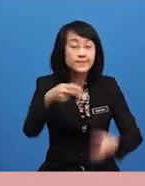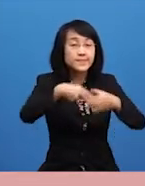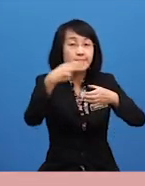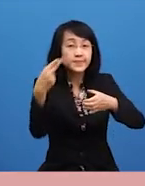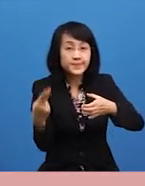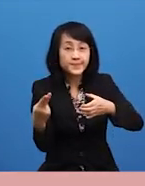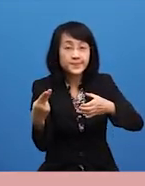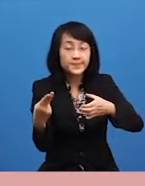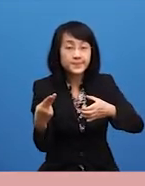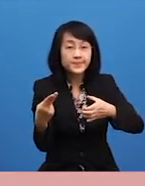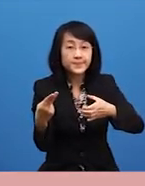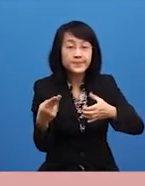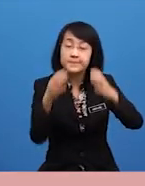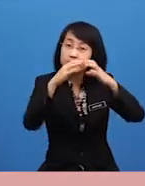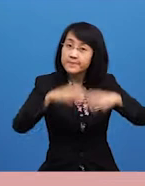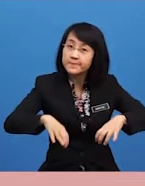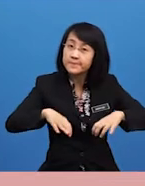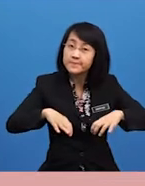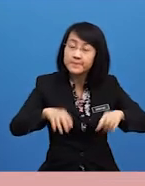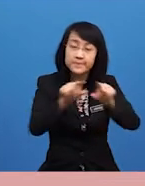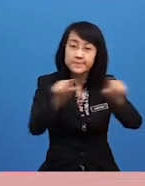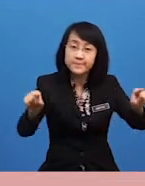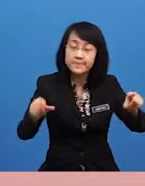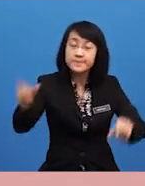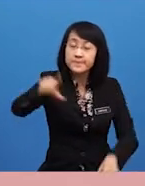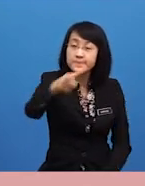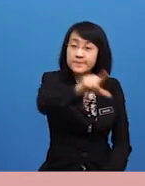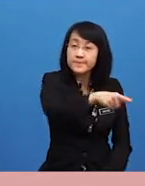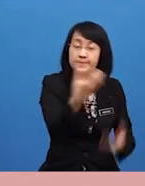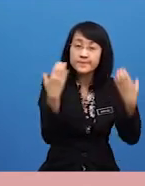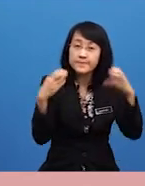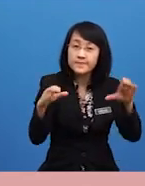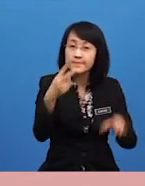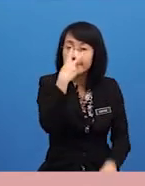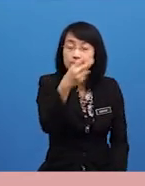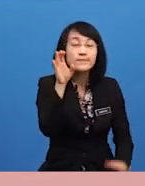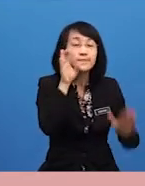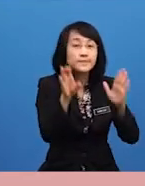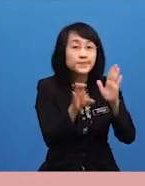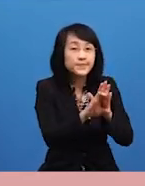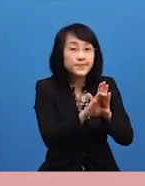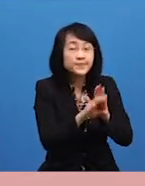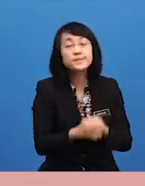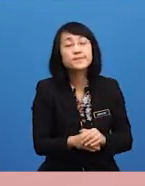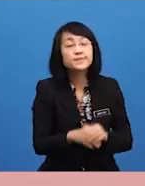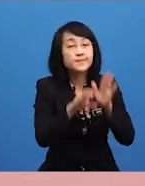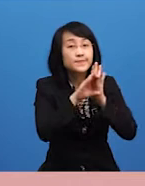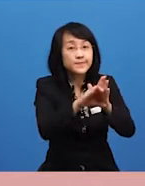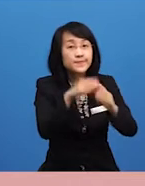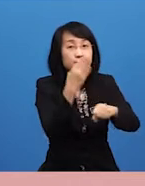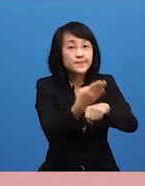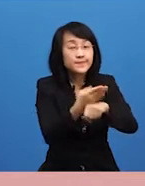daripada runtuhnya gerbang laut. Cuba lihat paparan gambar. Contoh